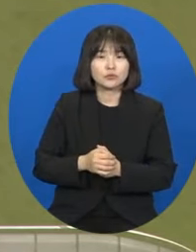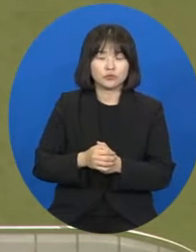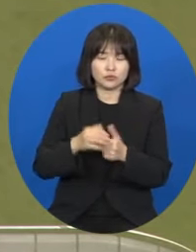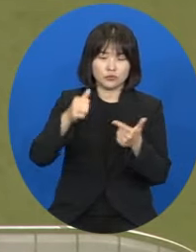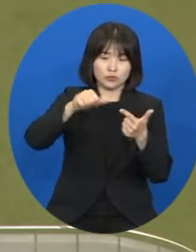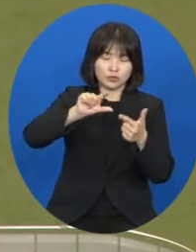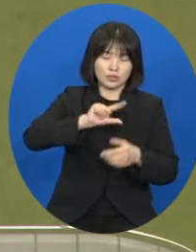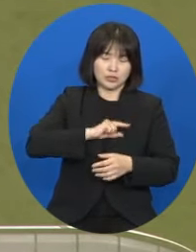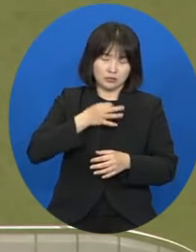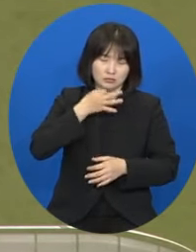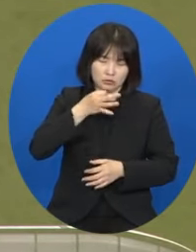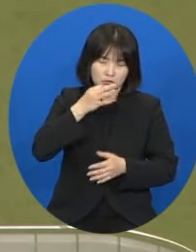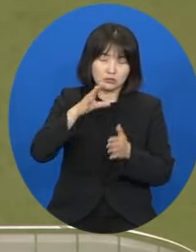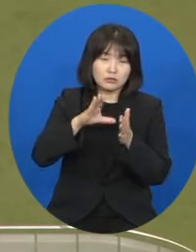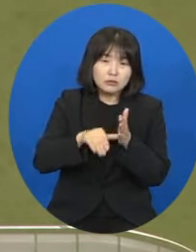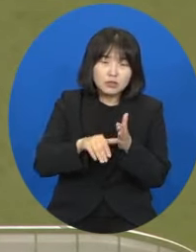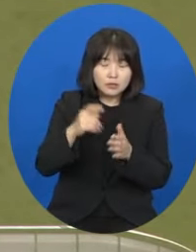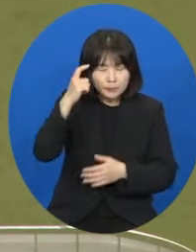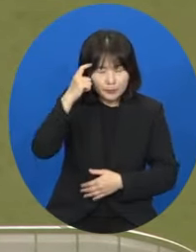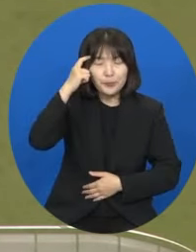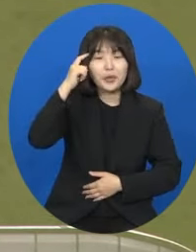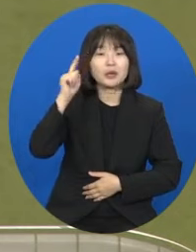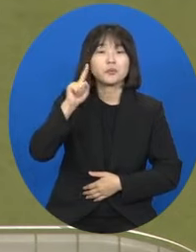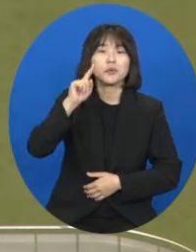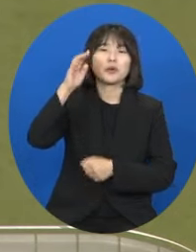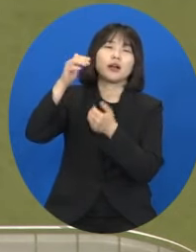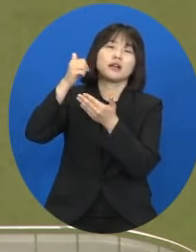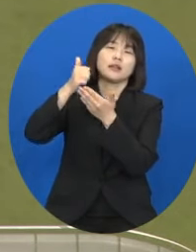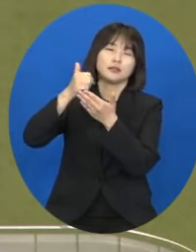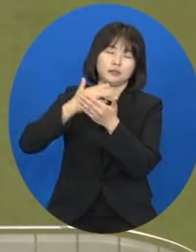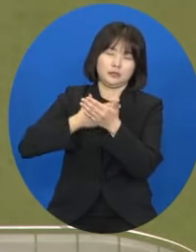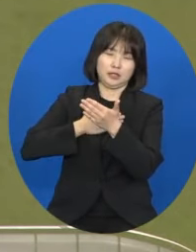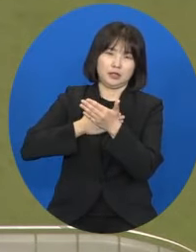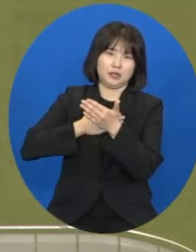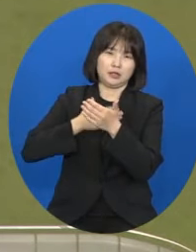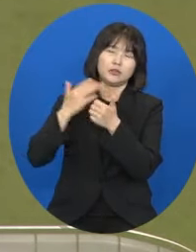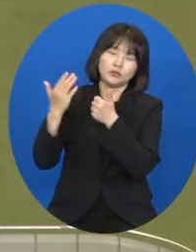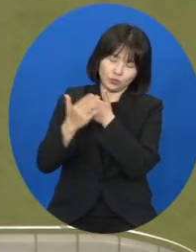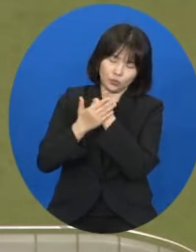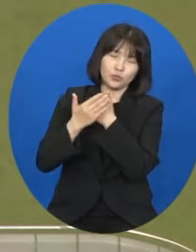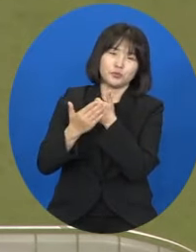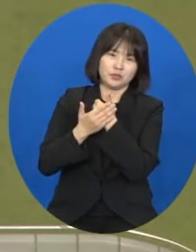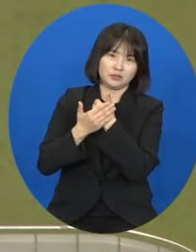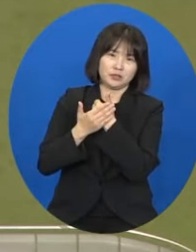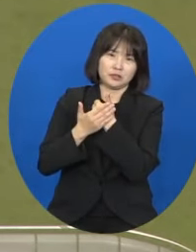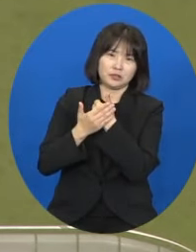때마다 무엇이 생각나는 거예요? 하나님은 나의 도움이시다.